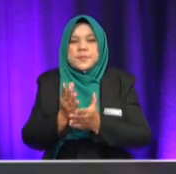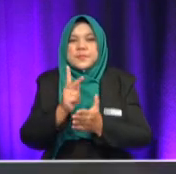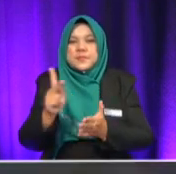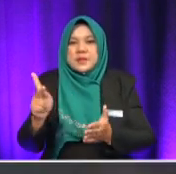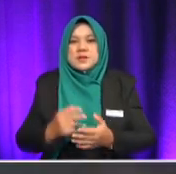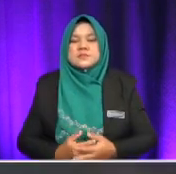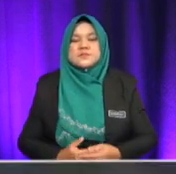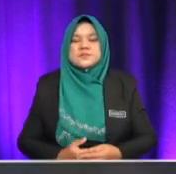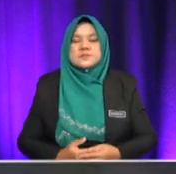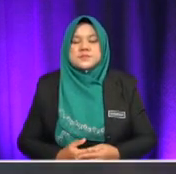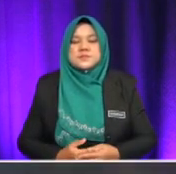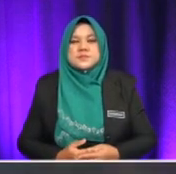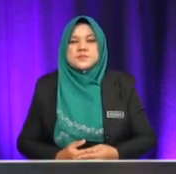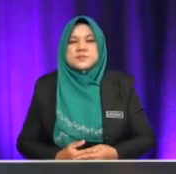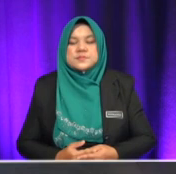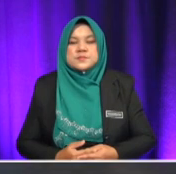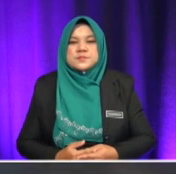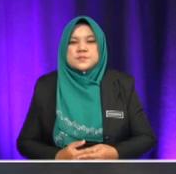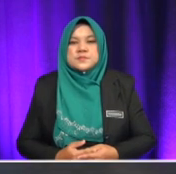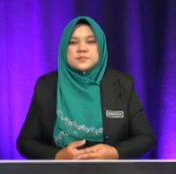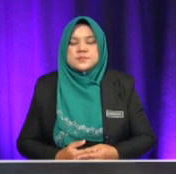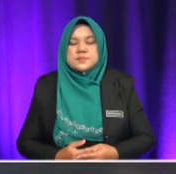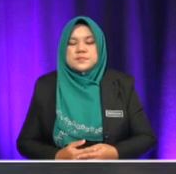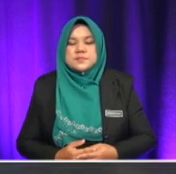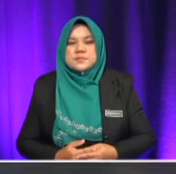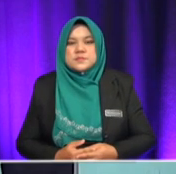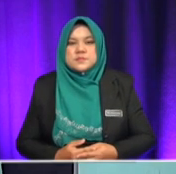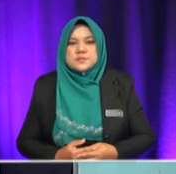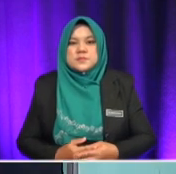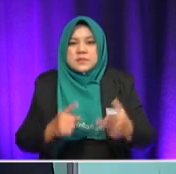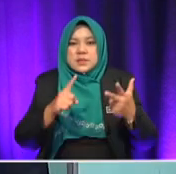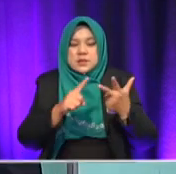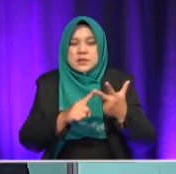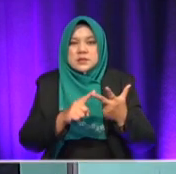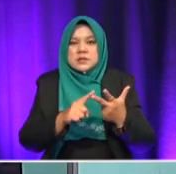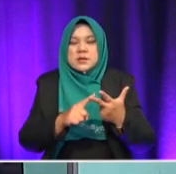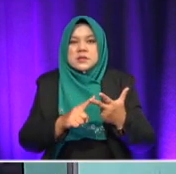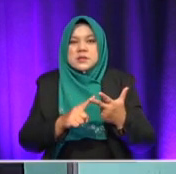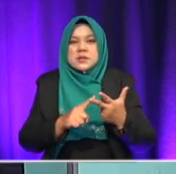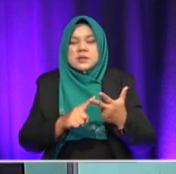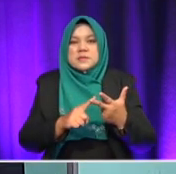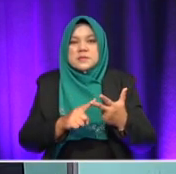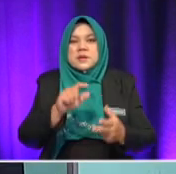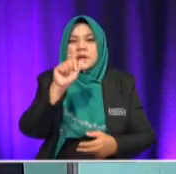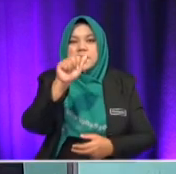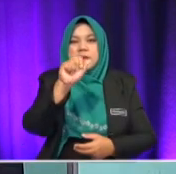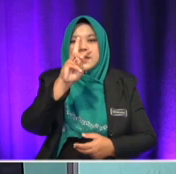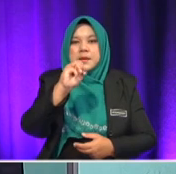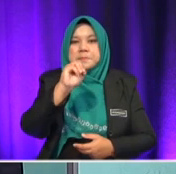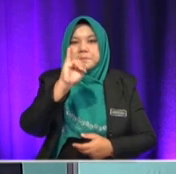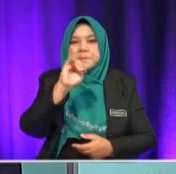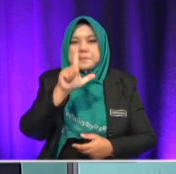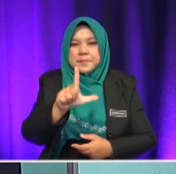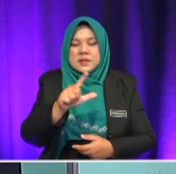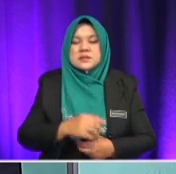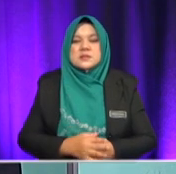kita kena jalan Oke terbaik oke kita teruskan kepada yang ketiga dipanggil yang disebutkan oleh Farah tadi